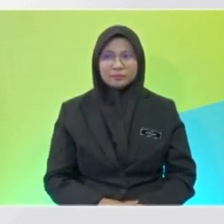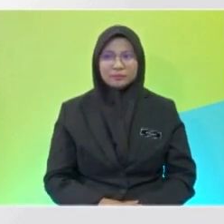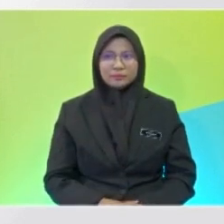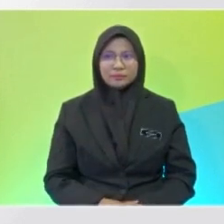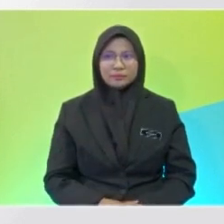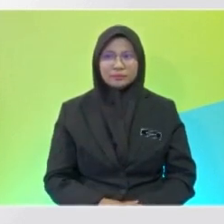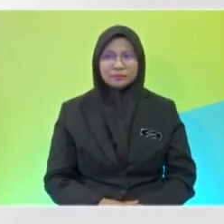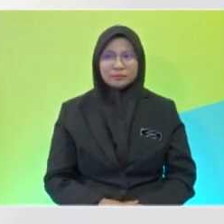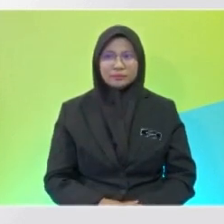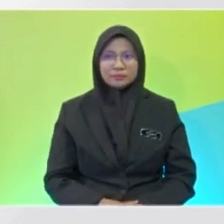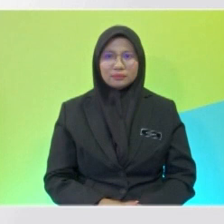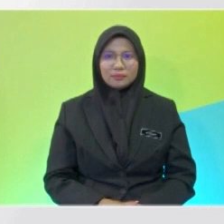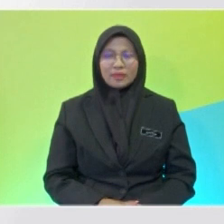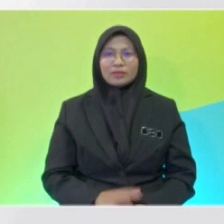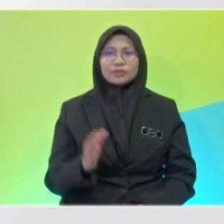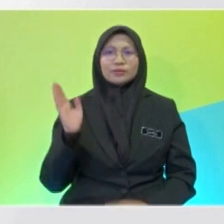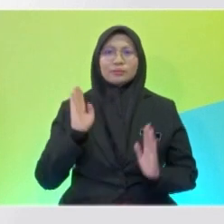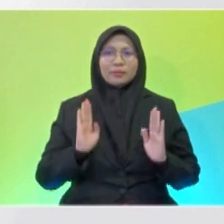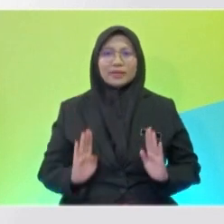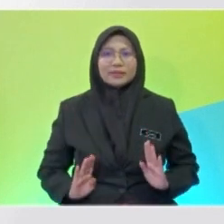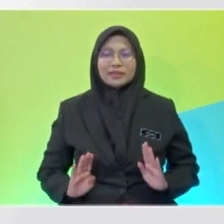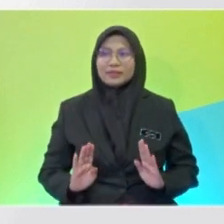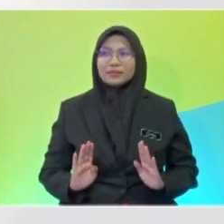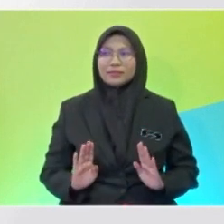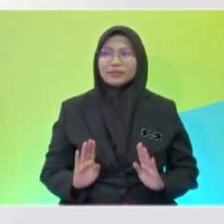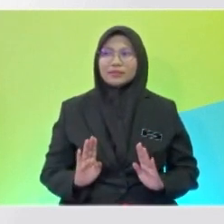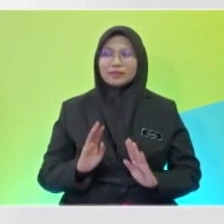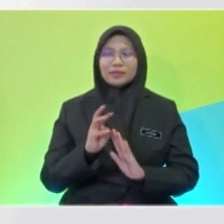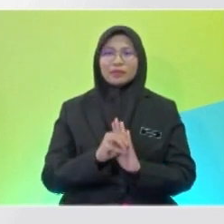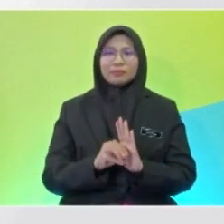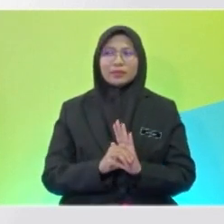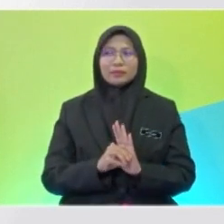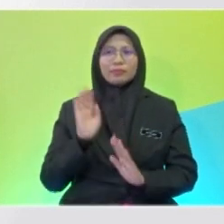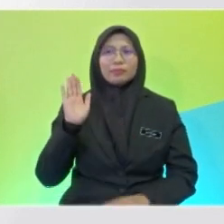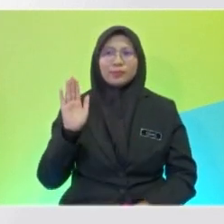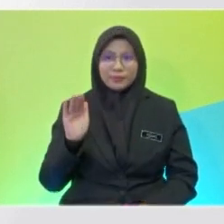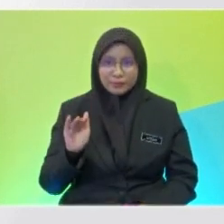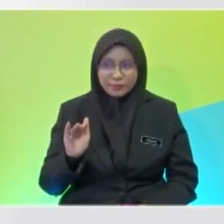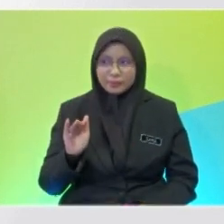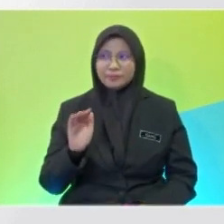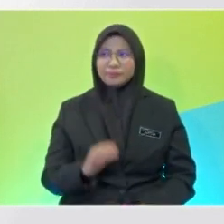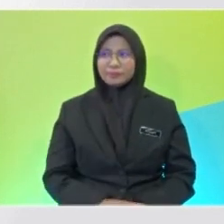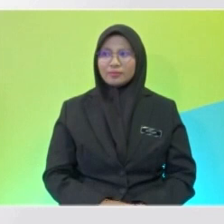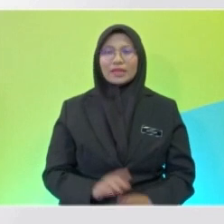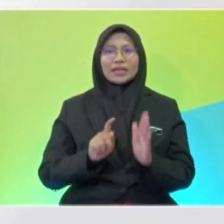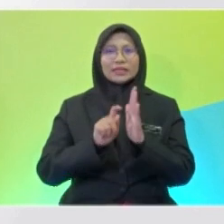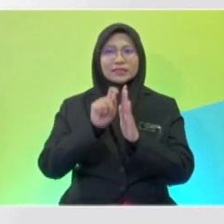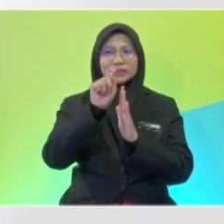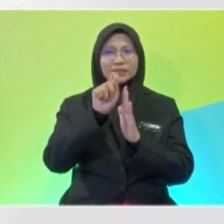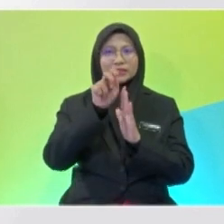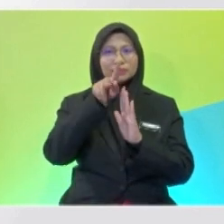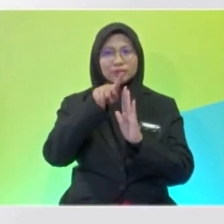diberi jawaban satu badan membungkuk kita pergi pula pada kesan seterusnya ya ketinggian warga emas berkurangan